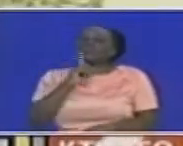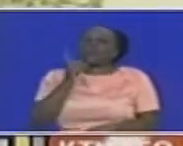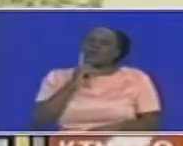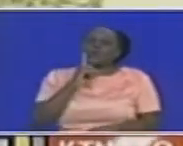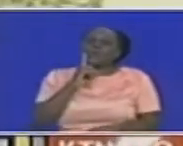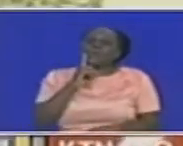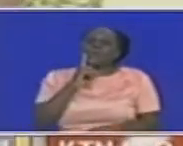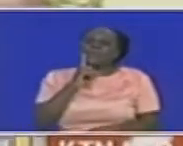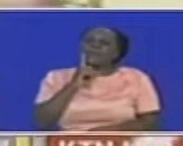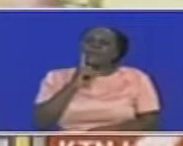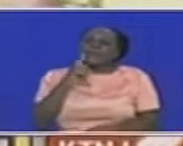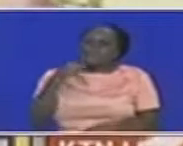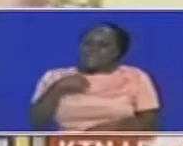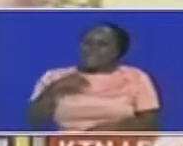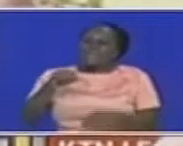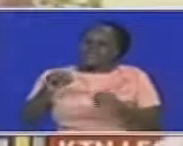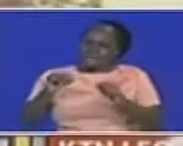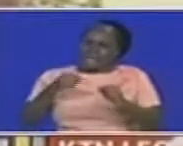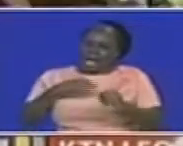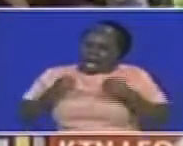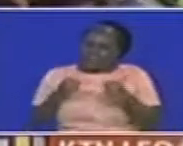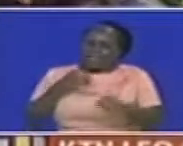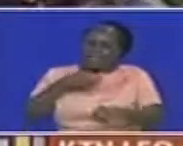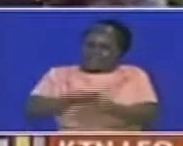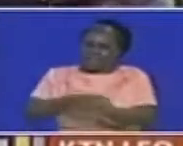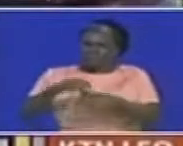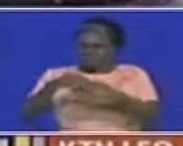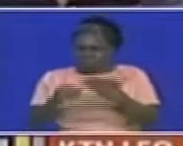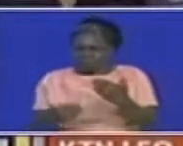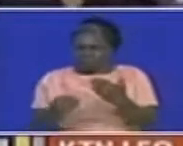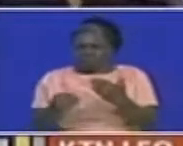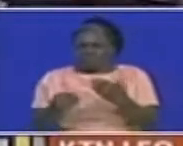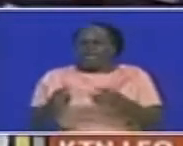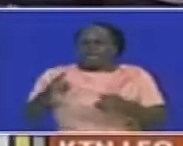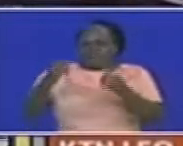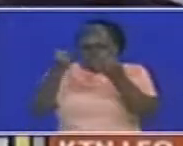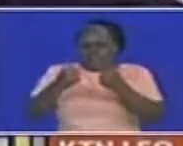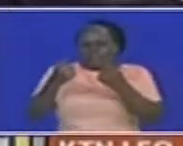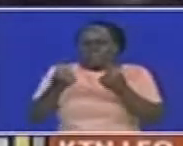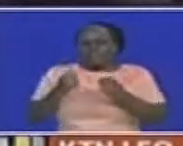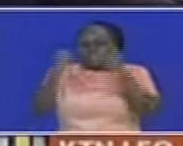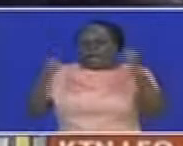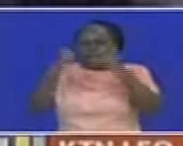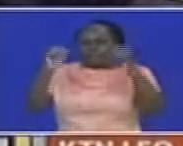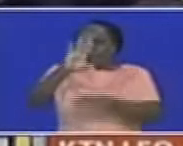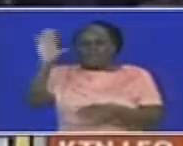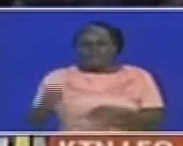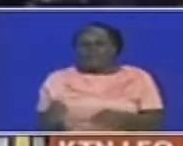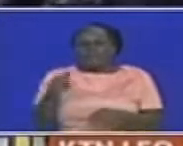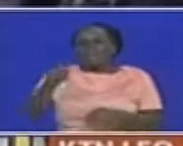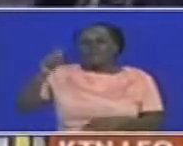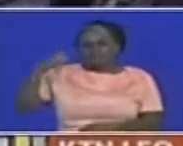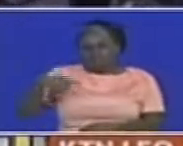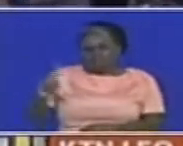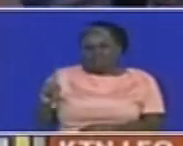njia, ndanunua tika naweza kwenda ng'ambo. Bingwa bara Afrika wa mita 10,000 Wilson Kiprop alishinda mbio